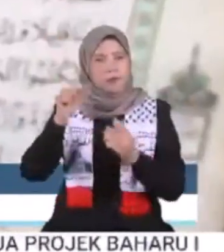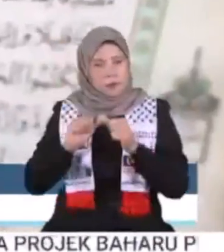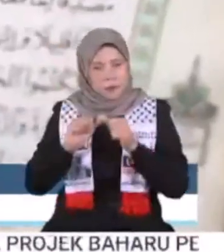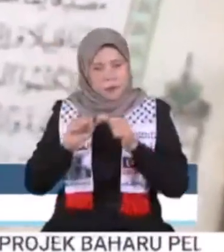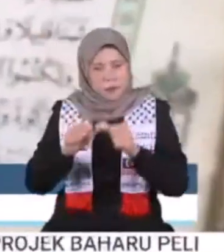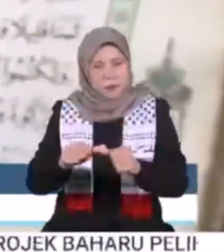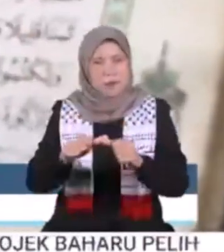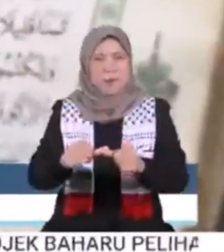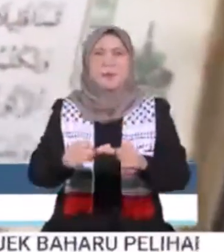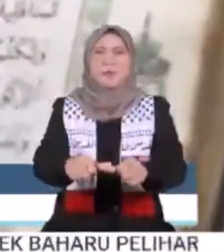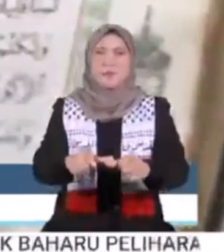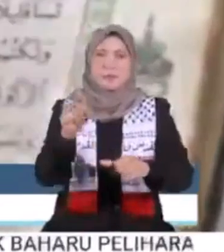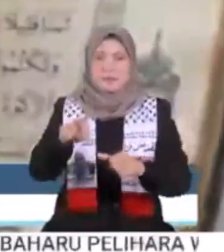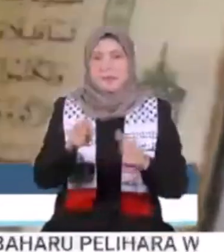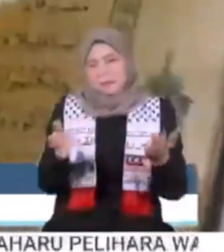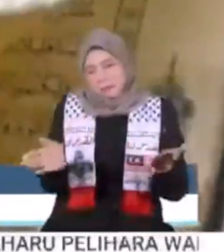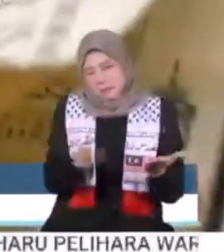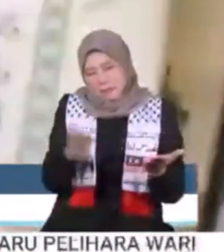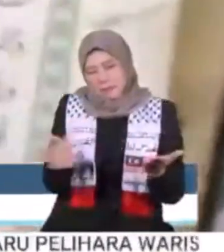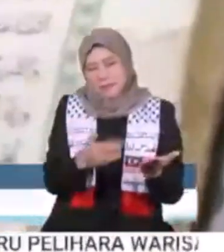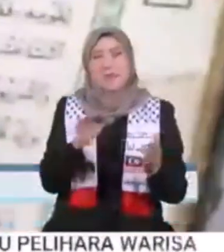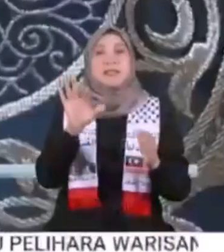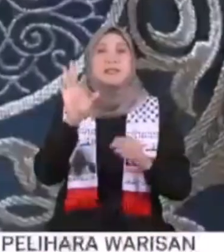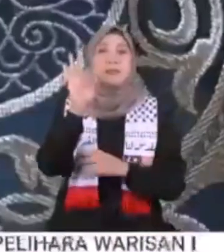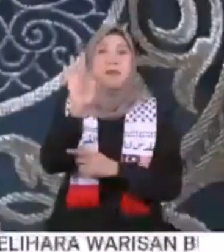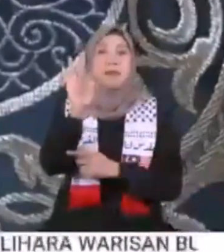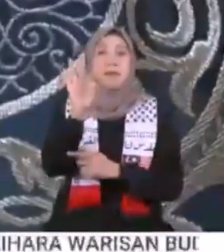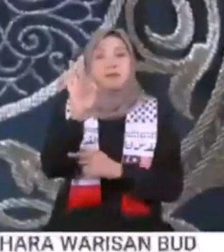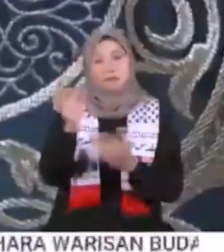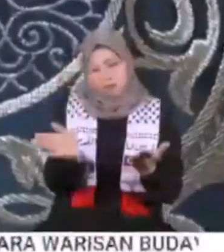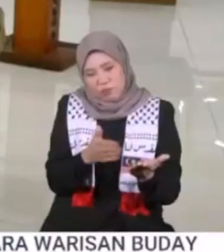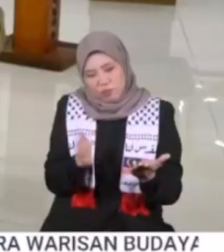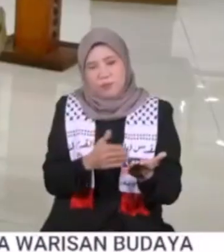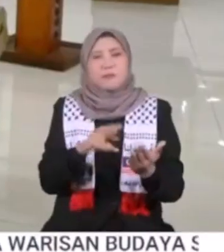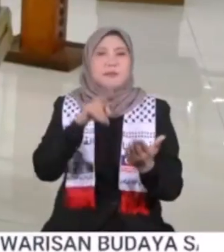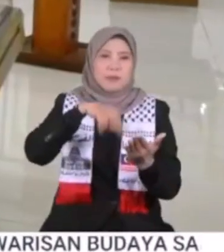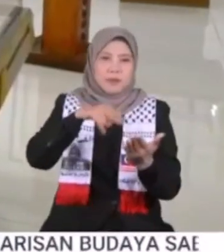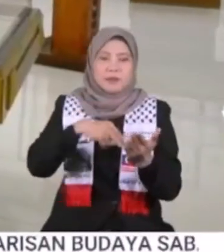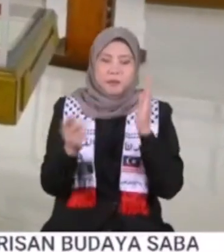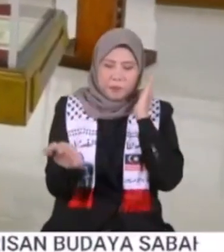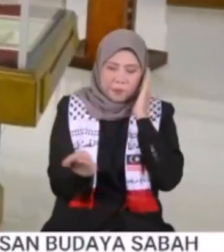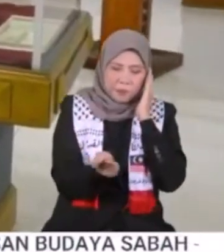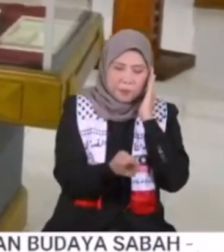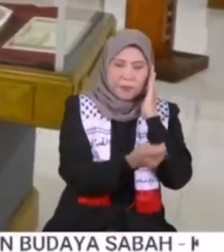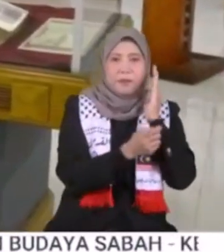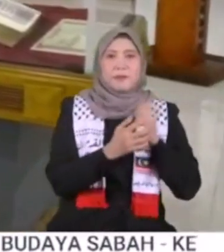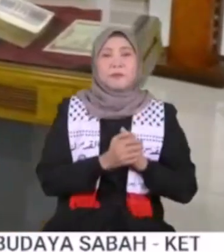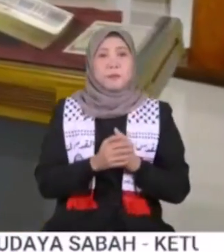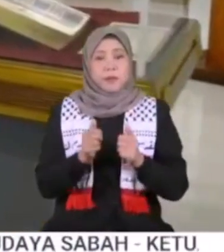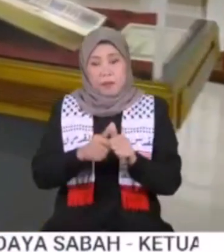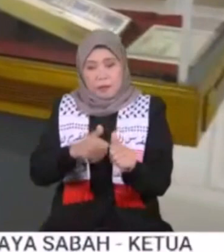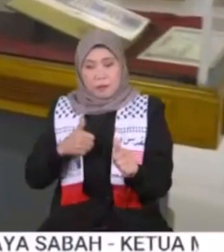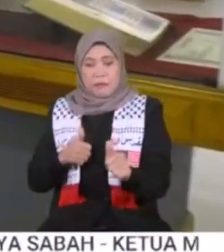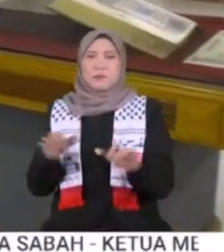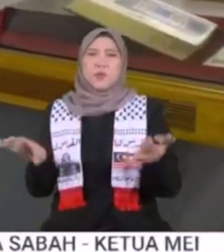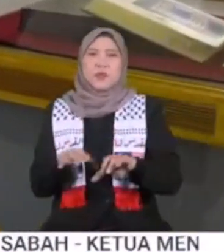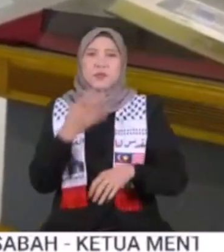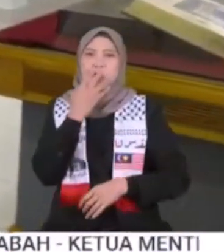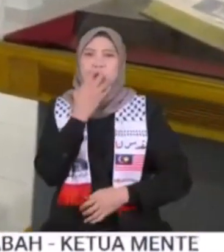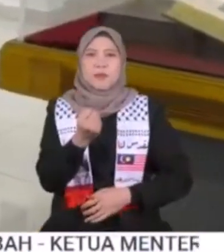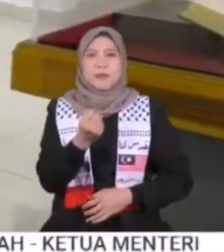walau sekadar sehelai muka surat sehari. Selain berusaha mengawal diri mengelakkan perbuatan yang